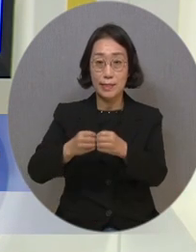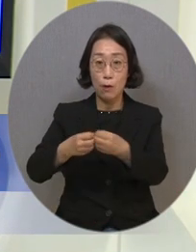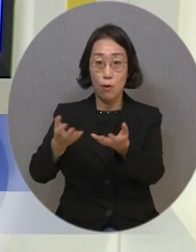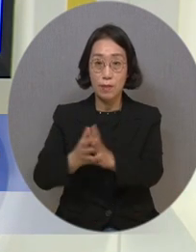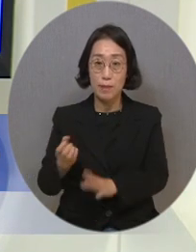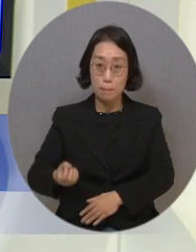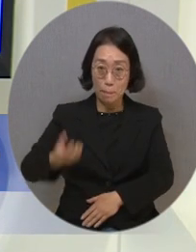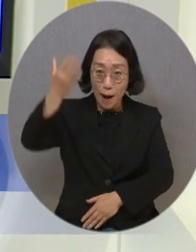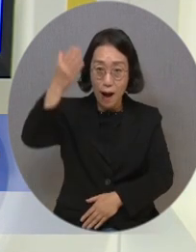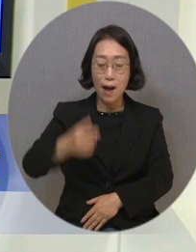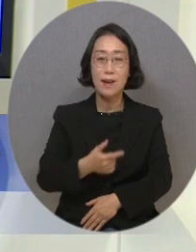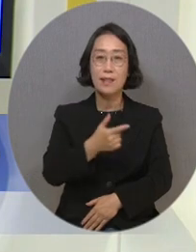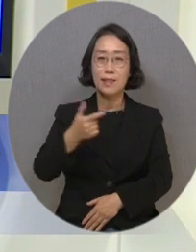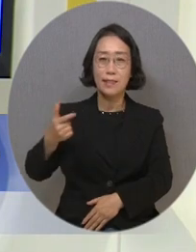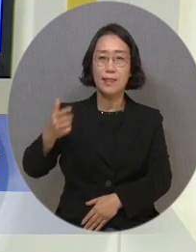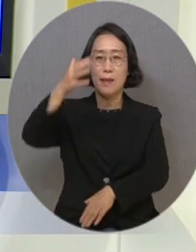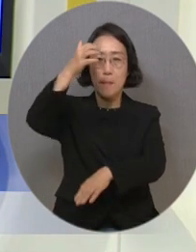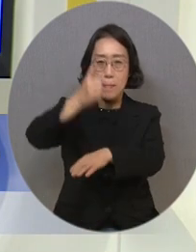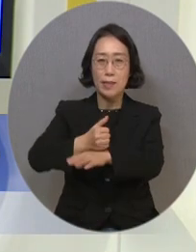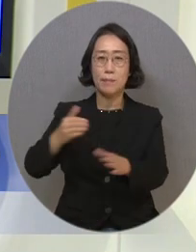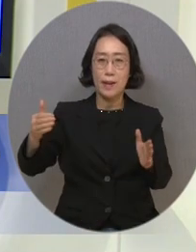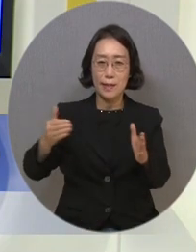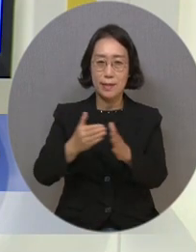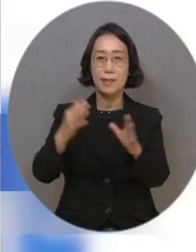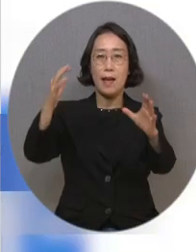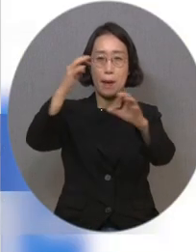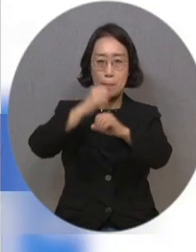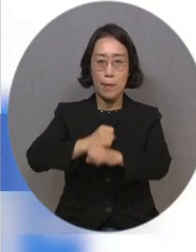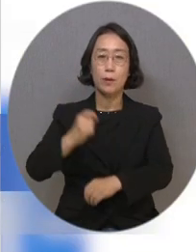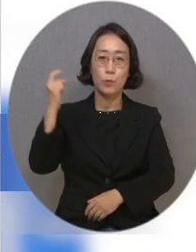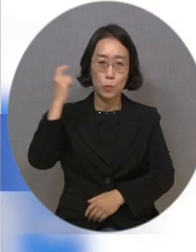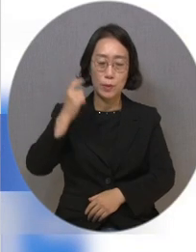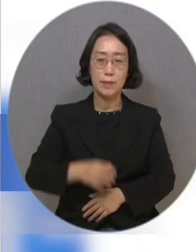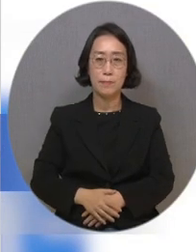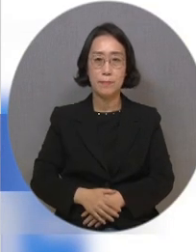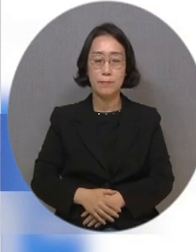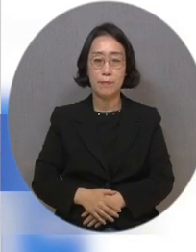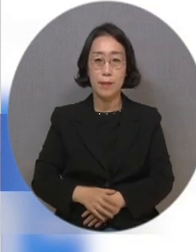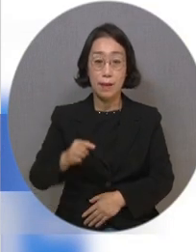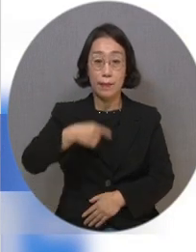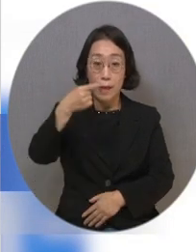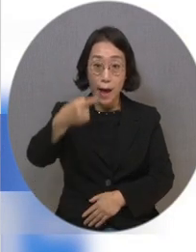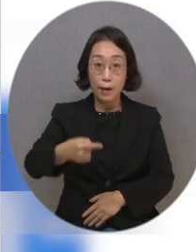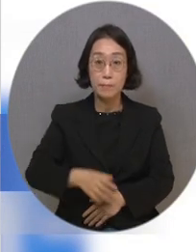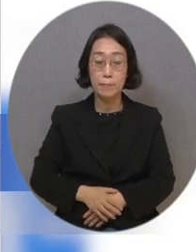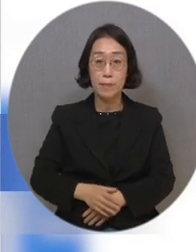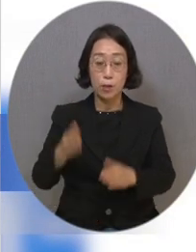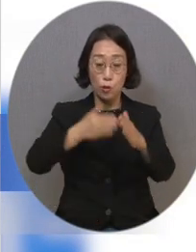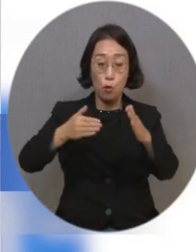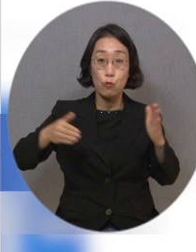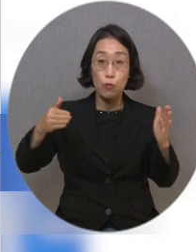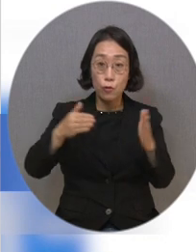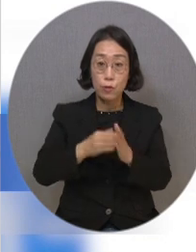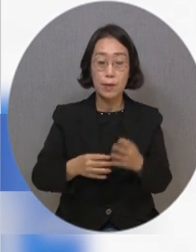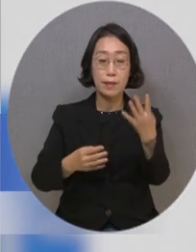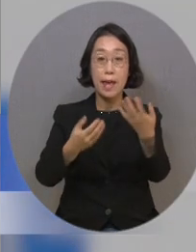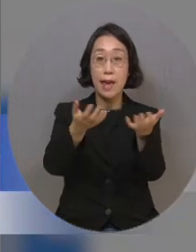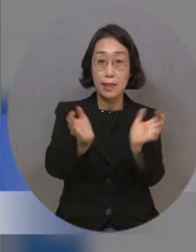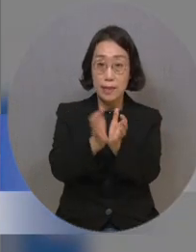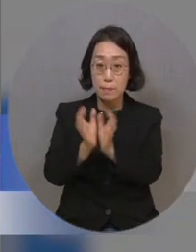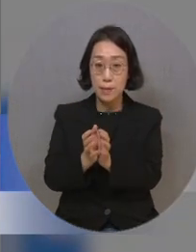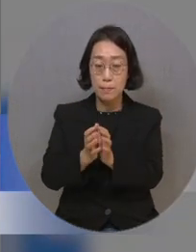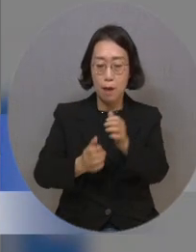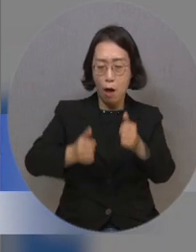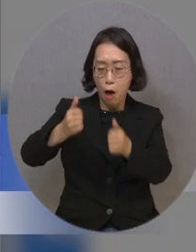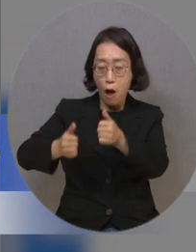우승으로 대장정에 막을 내렸다는 소식입니다 포스트 시즌은 더블 라운드 로빈으로 네개 팀간의 순위를